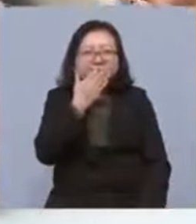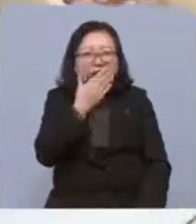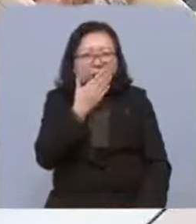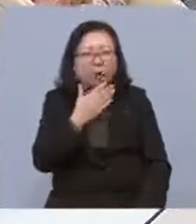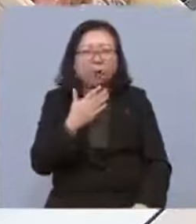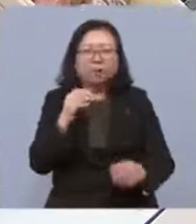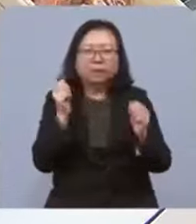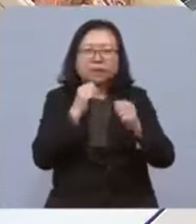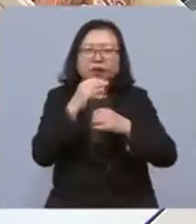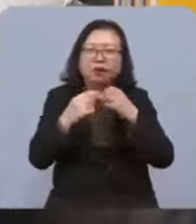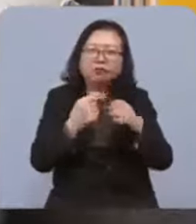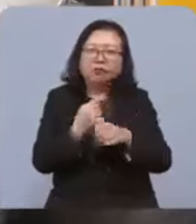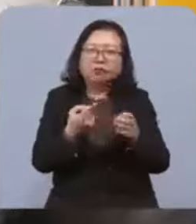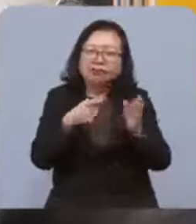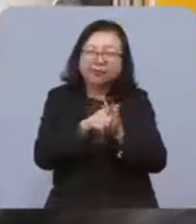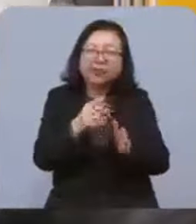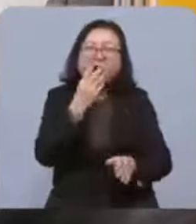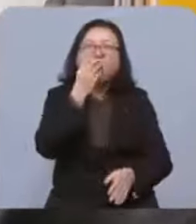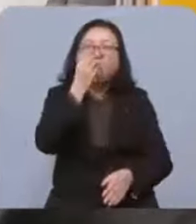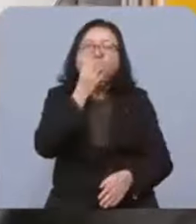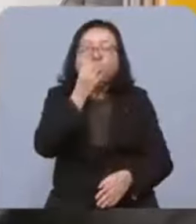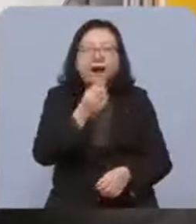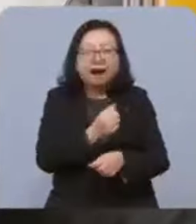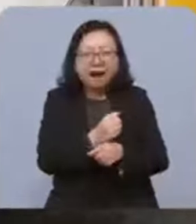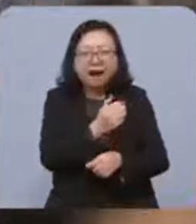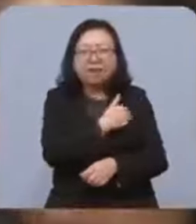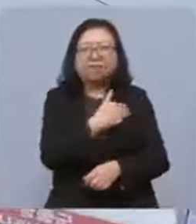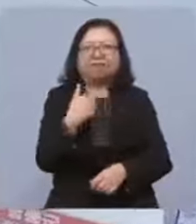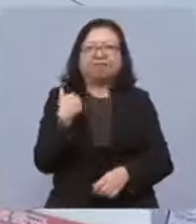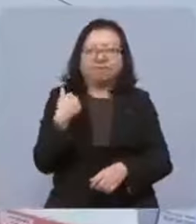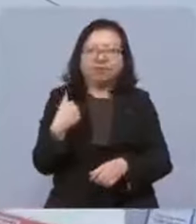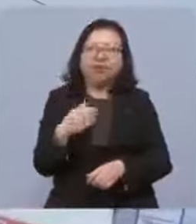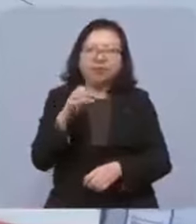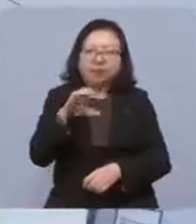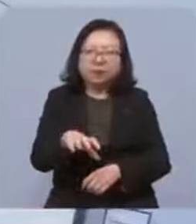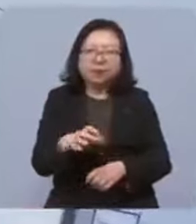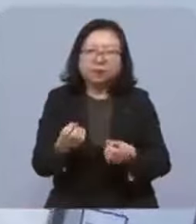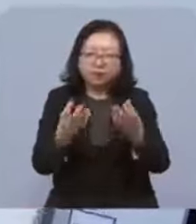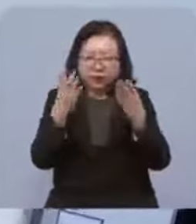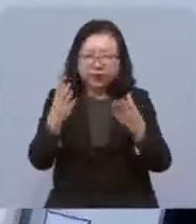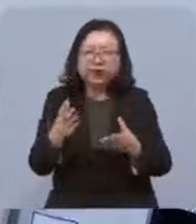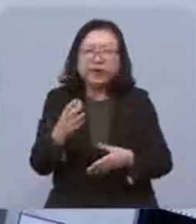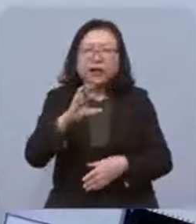겨울철 별미 곶감을 마음껏 맛볼 수 있는 영동 곶감 축제는 영동